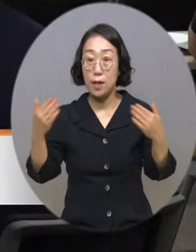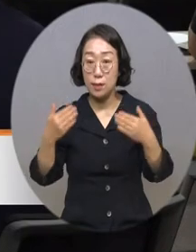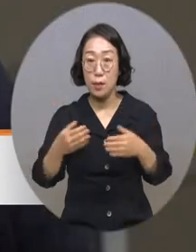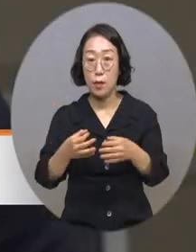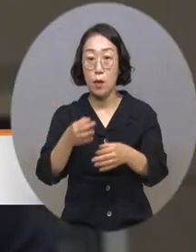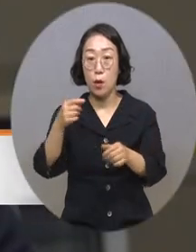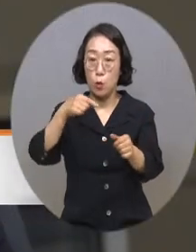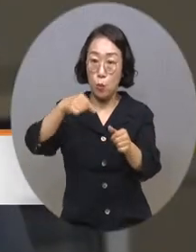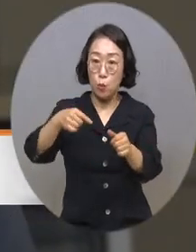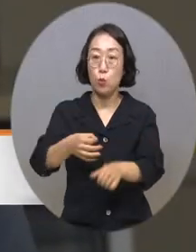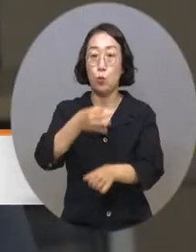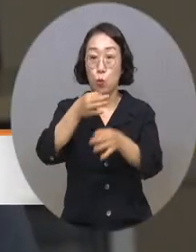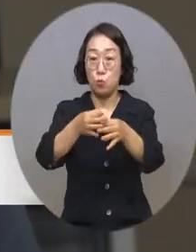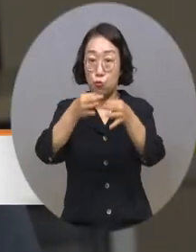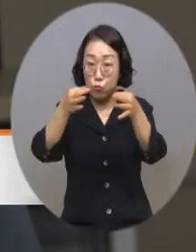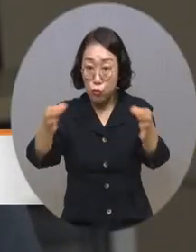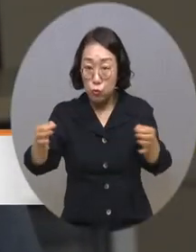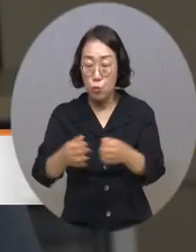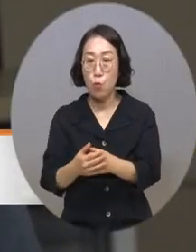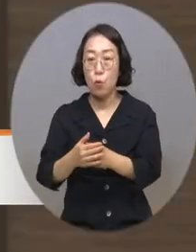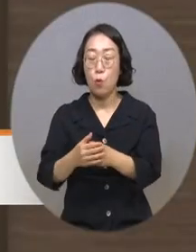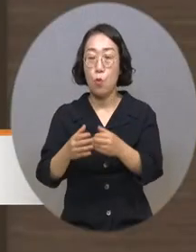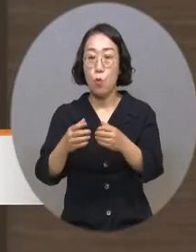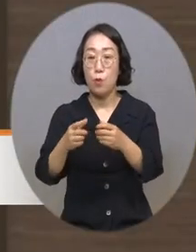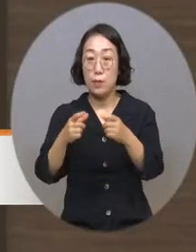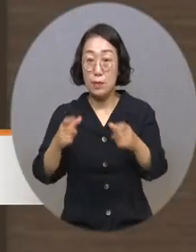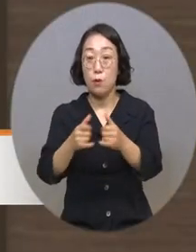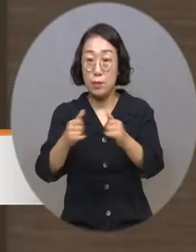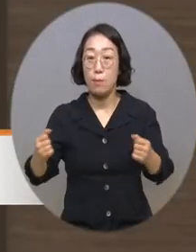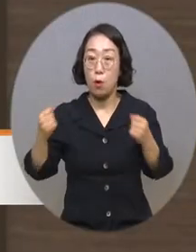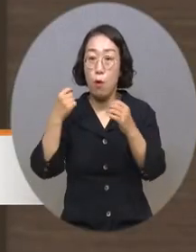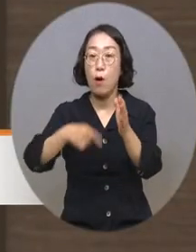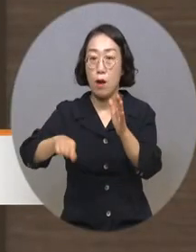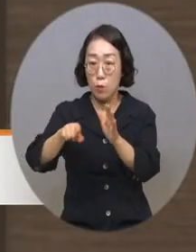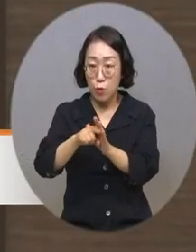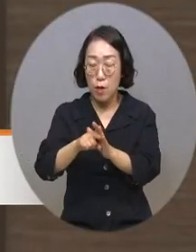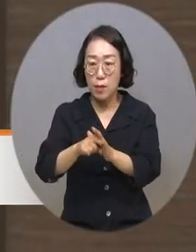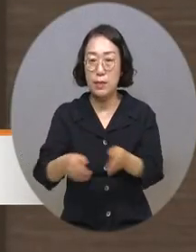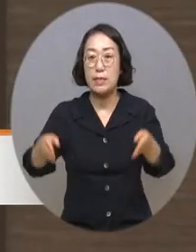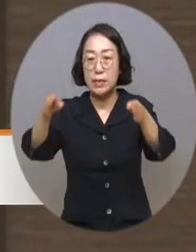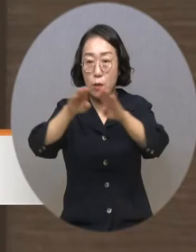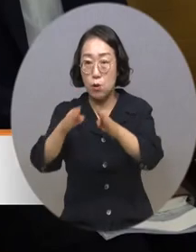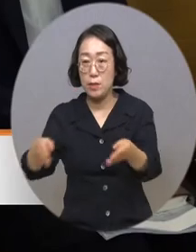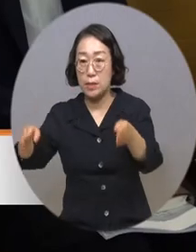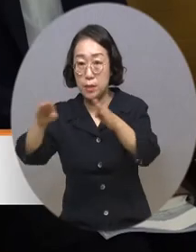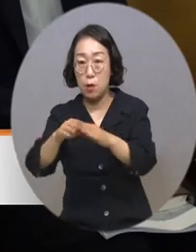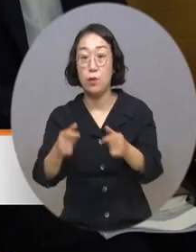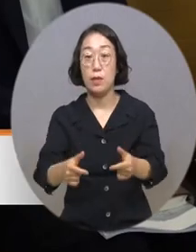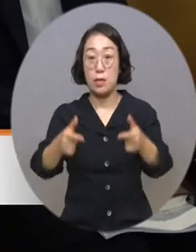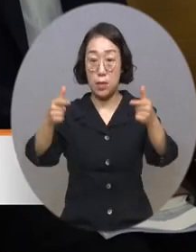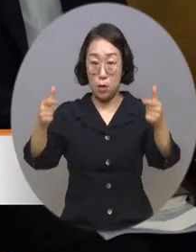지급, 시민 건강을 위한 체육시설의 확충, 그리고 복지 사각지대 해소를 위한